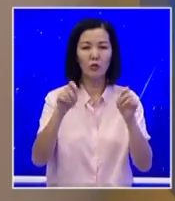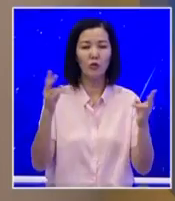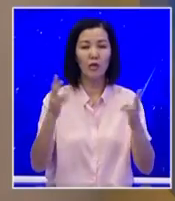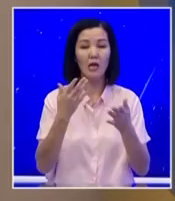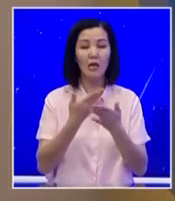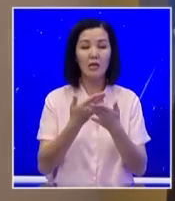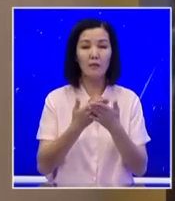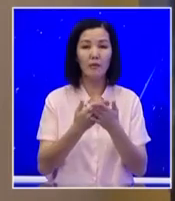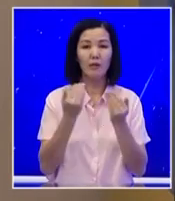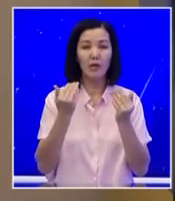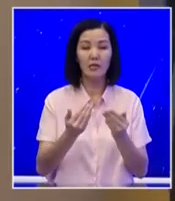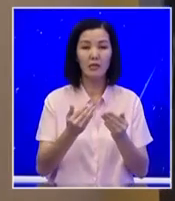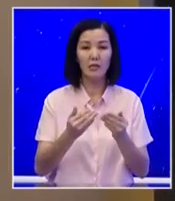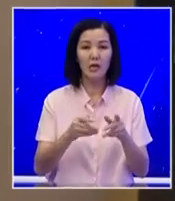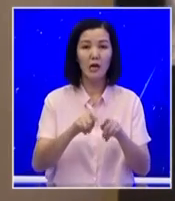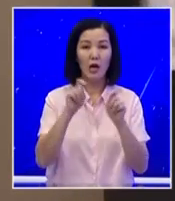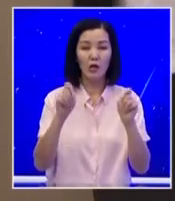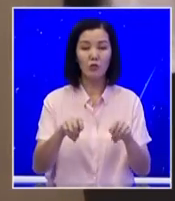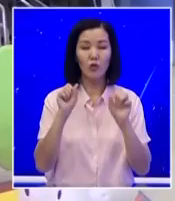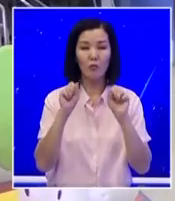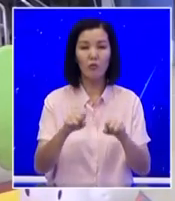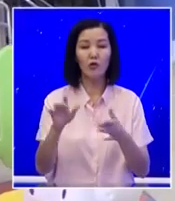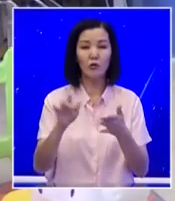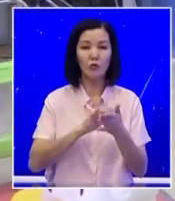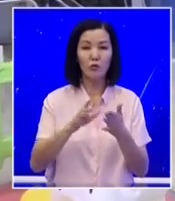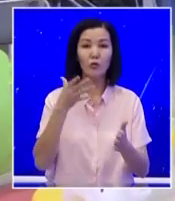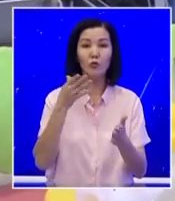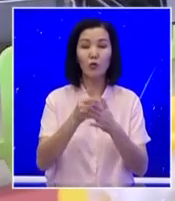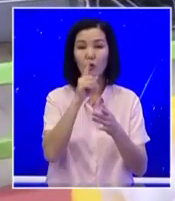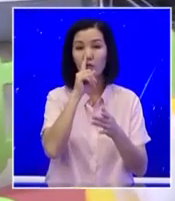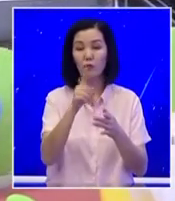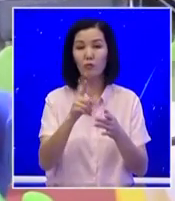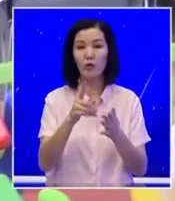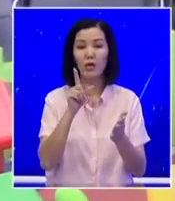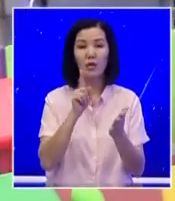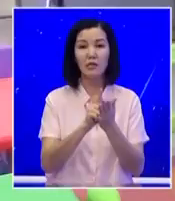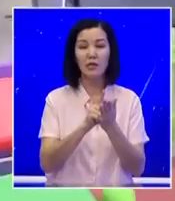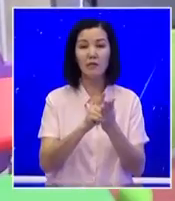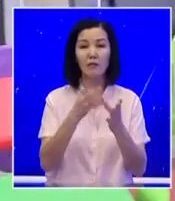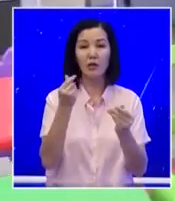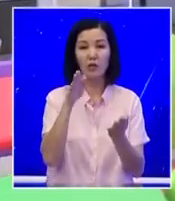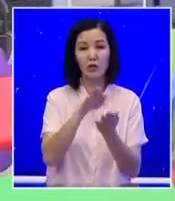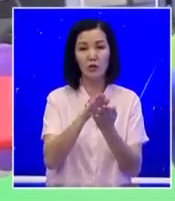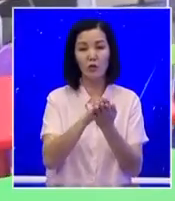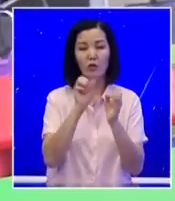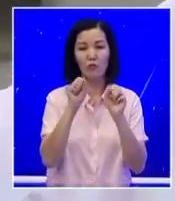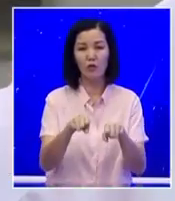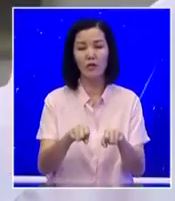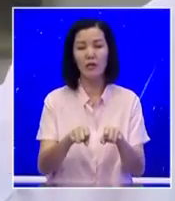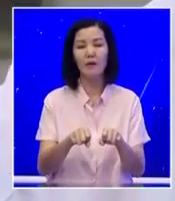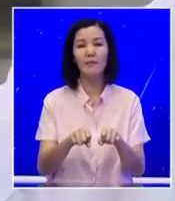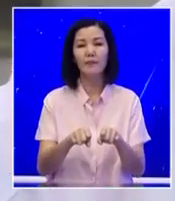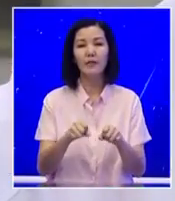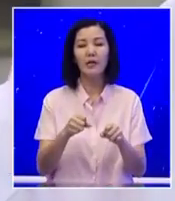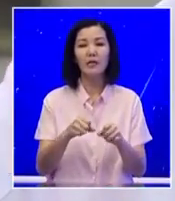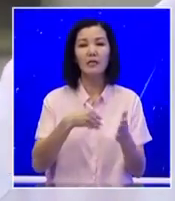Егер болмаса, әлі кеш емес. Ал егер де шот ашып, төлем жасамасаңыз, салым салуды жалғастырсаңыз да болады дейді мамандар. Сонымен